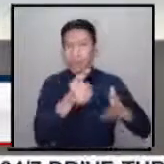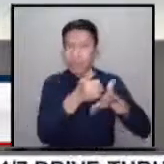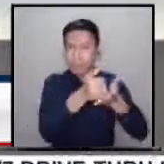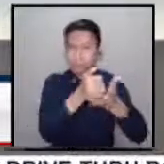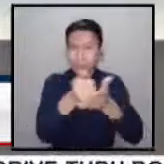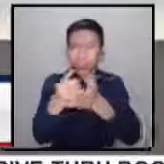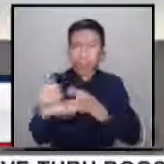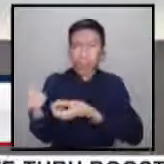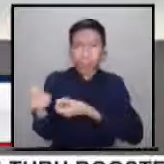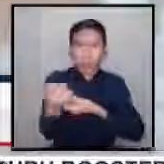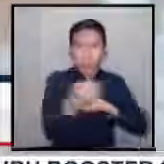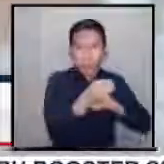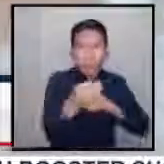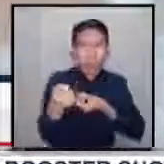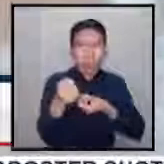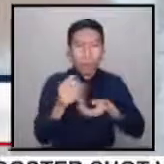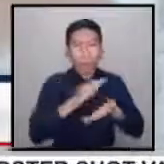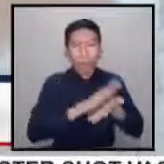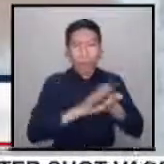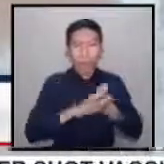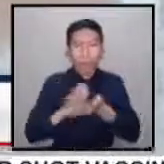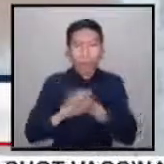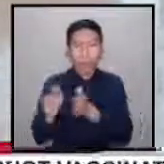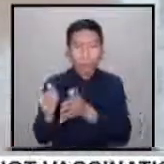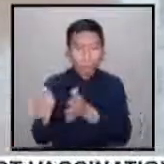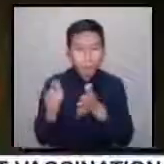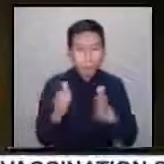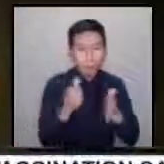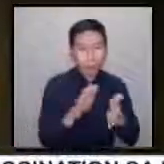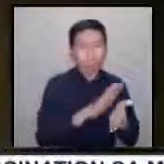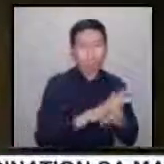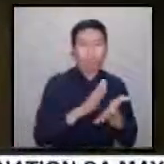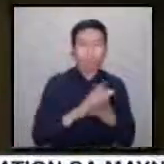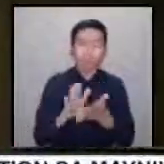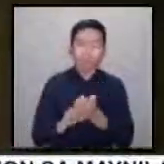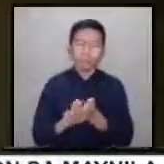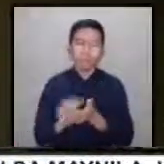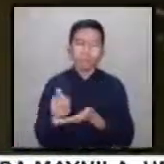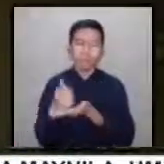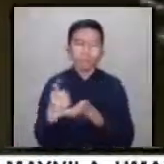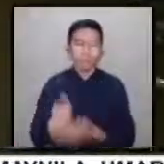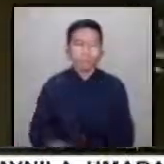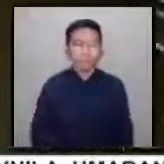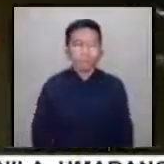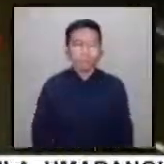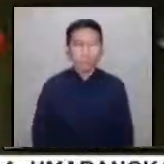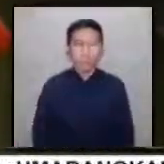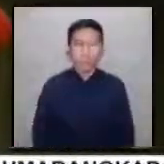the clearing, road clearings. Jennifer Peña Gaitano ng Philippine Information Agency, Caraga, para sa Bayan.